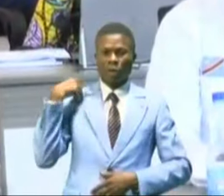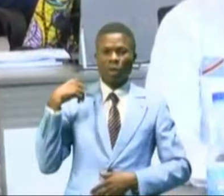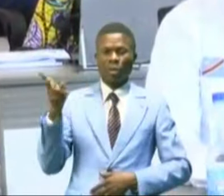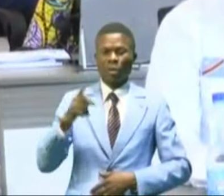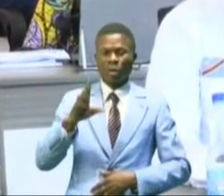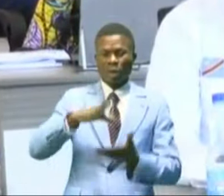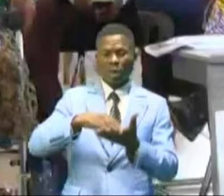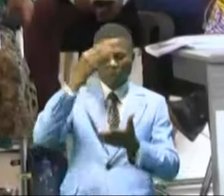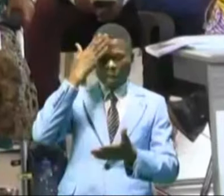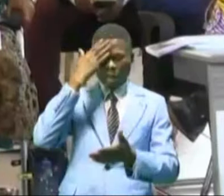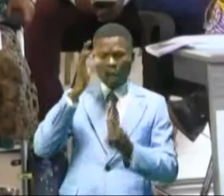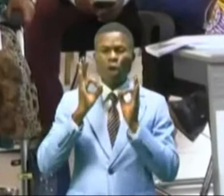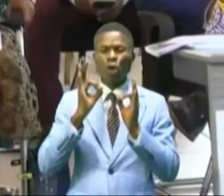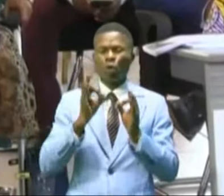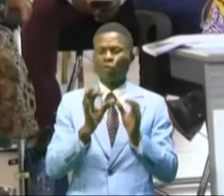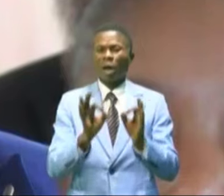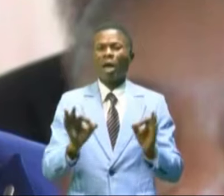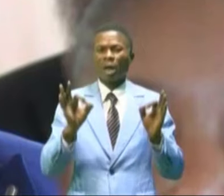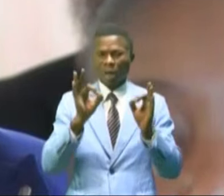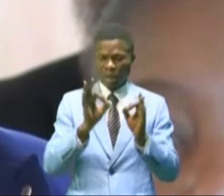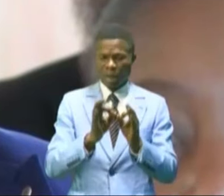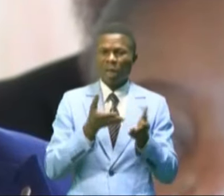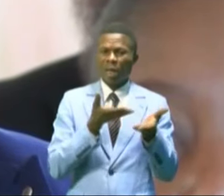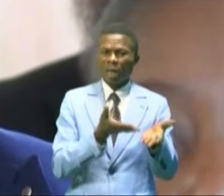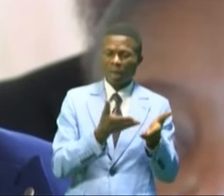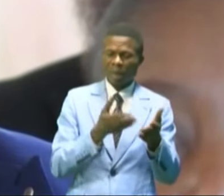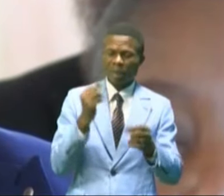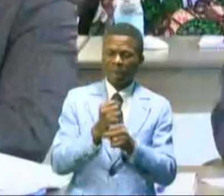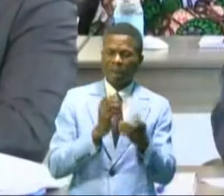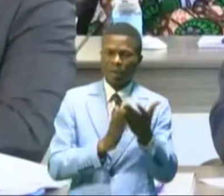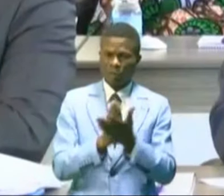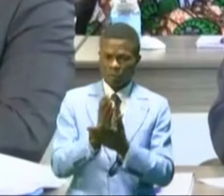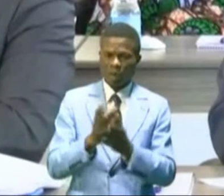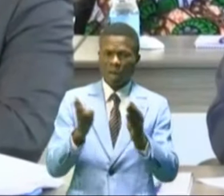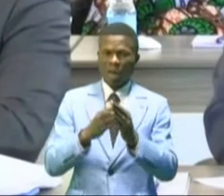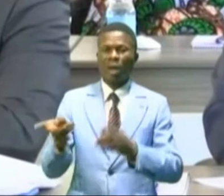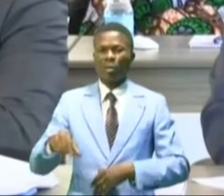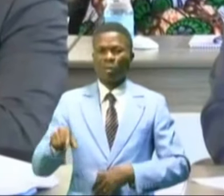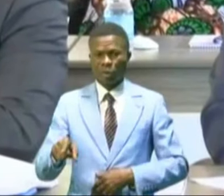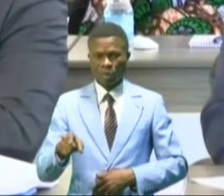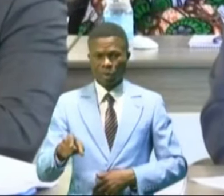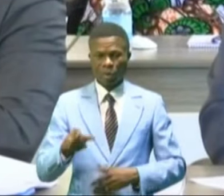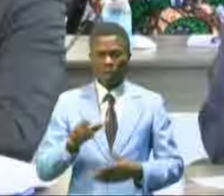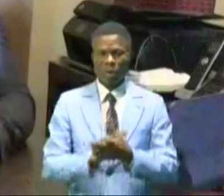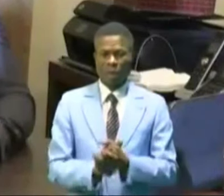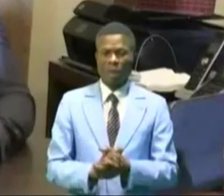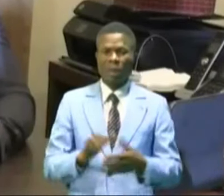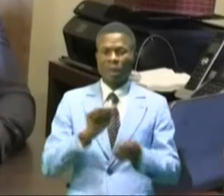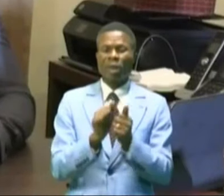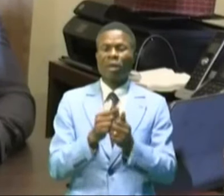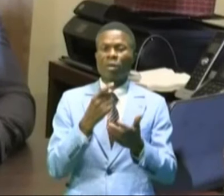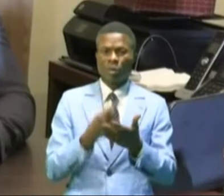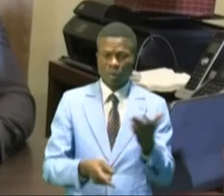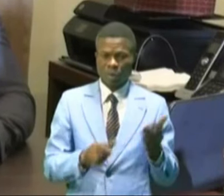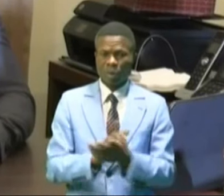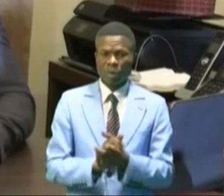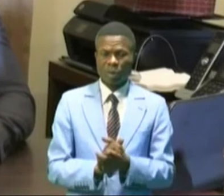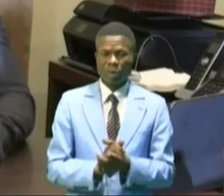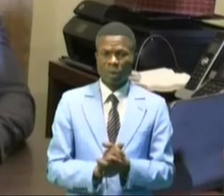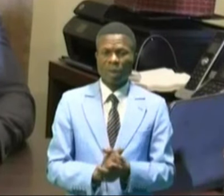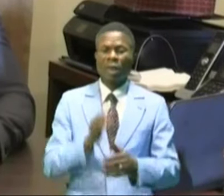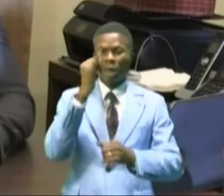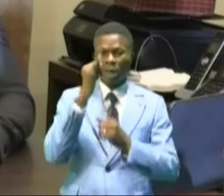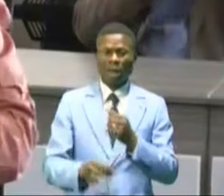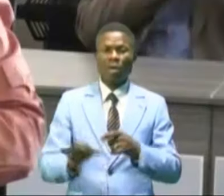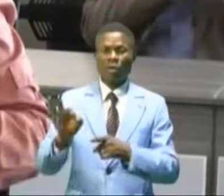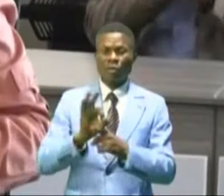d'acquérir des connaissances nécessaires devant les conduire à jouer efficacement les rôles. Dans un entretien accordé à la presse en marge de la clôture de